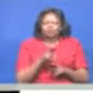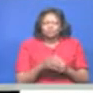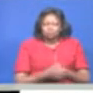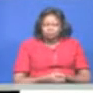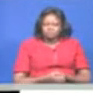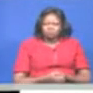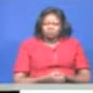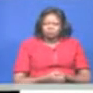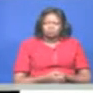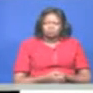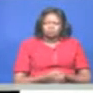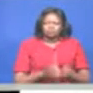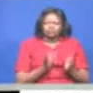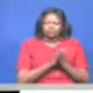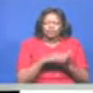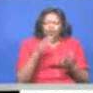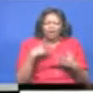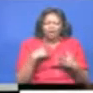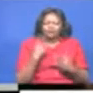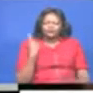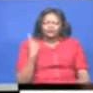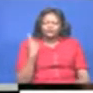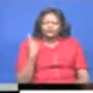Timothy Kipnusu anatuarifu zaidi.